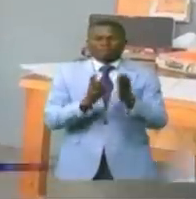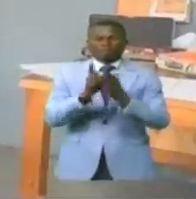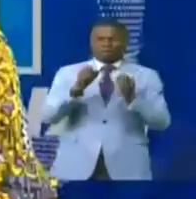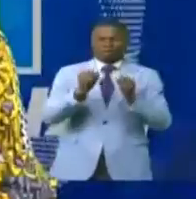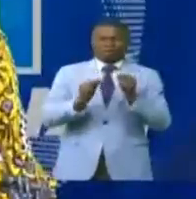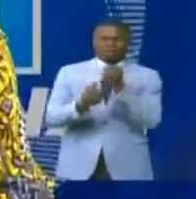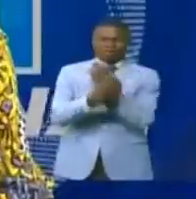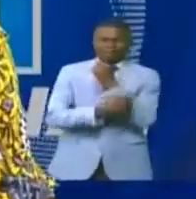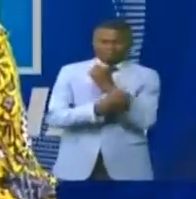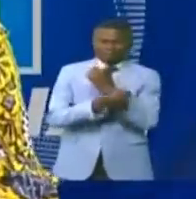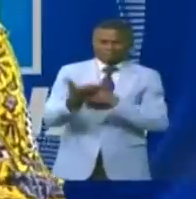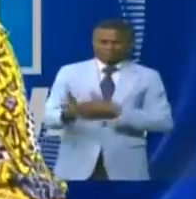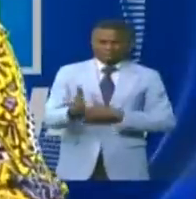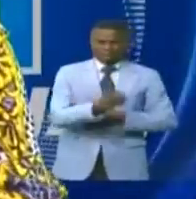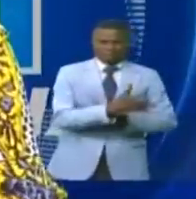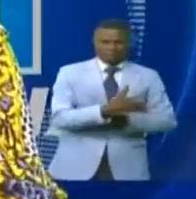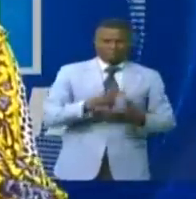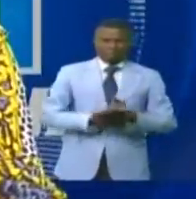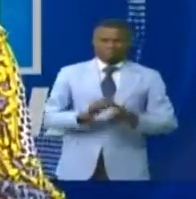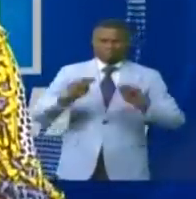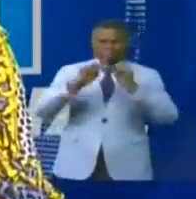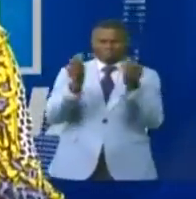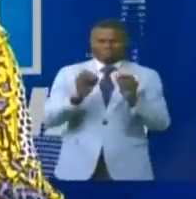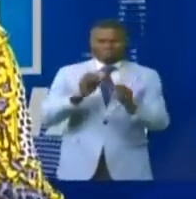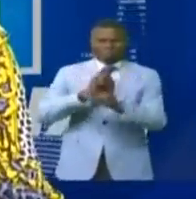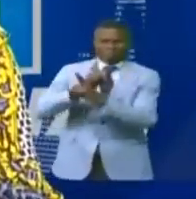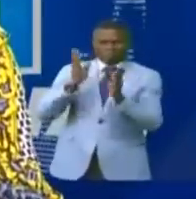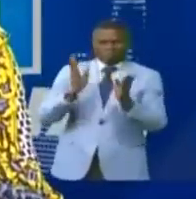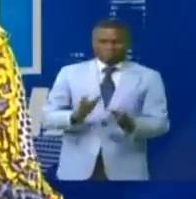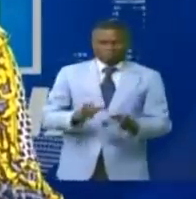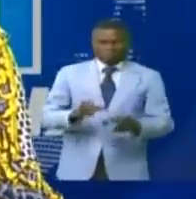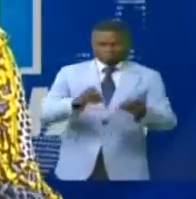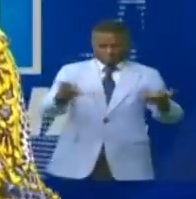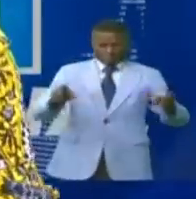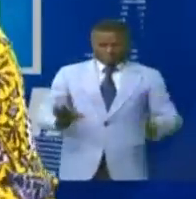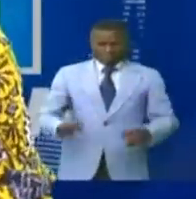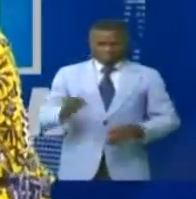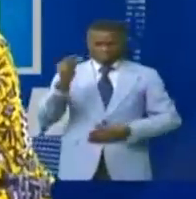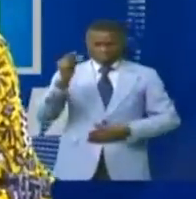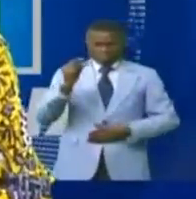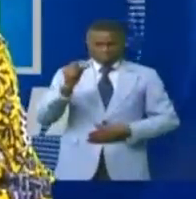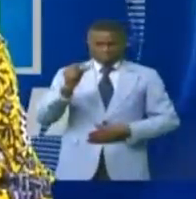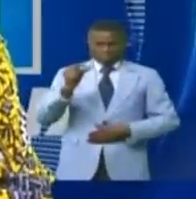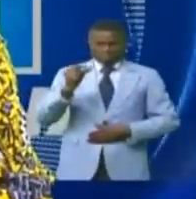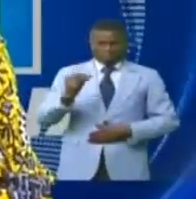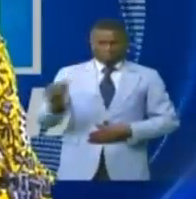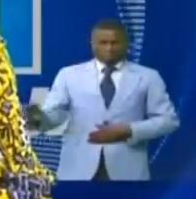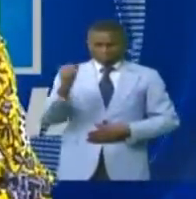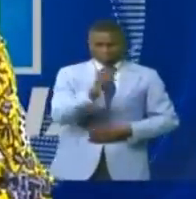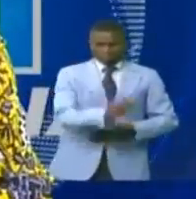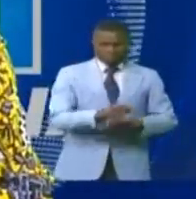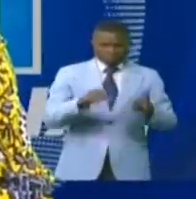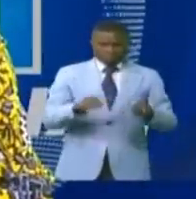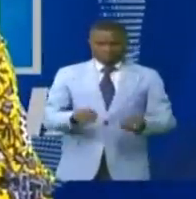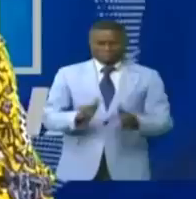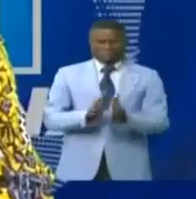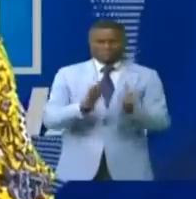pays. La nouvelle délégation syndicale au cadastre minier a été officiellement installée.